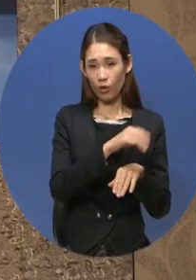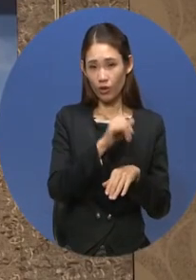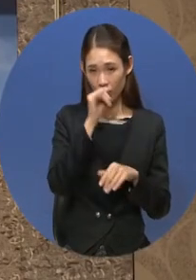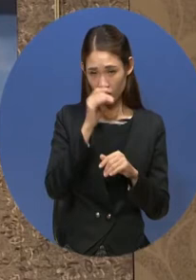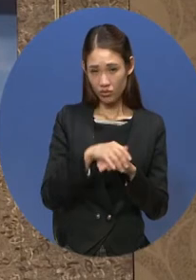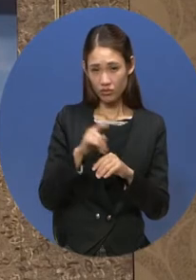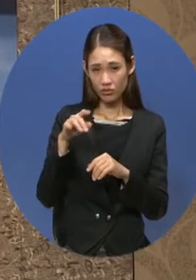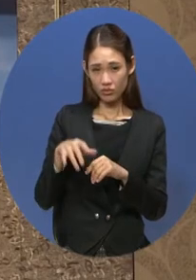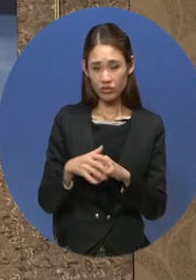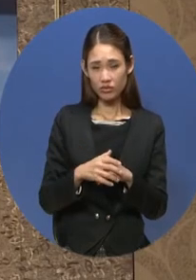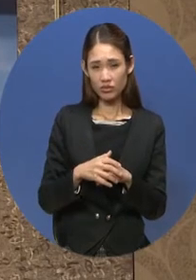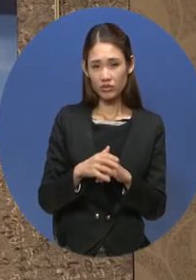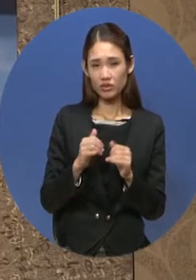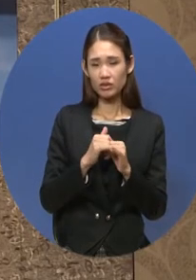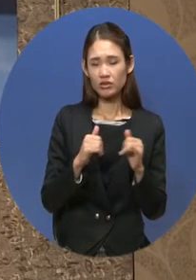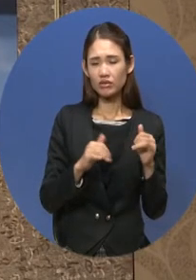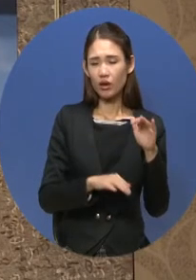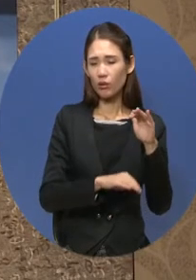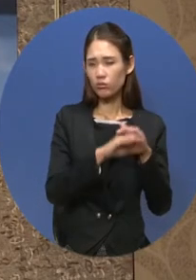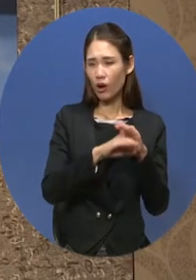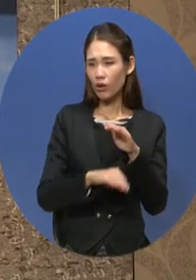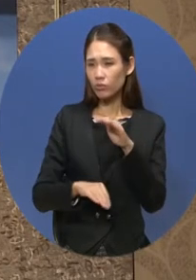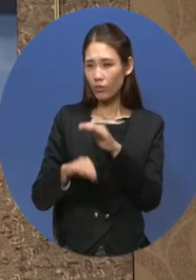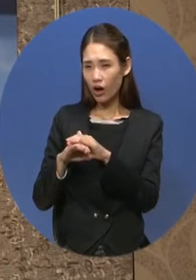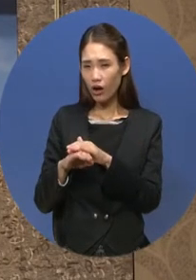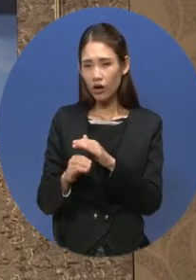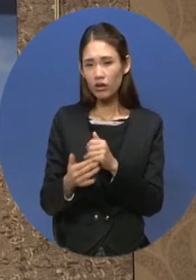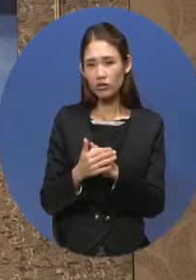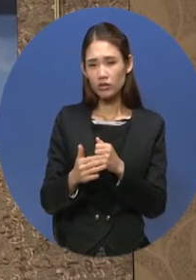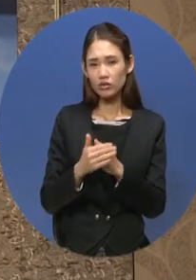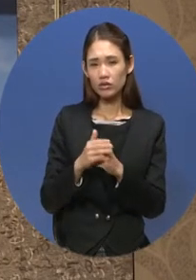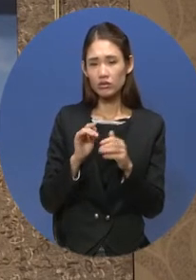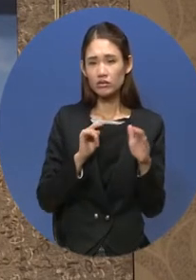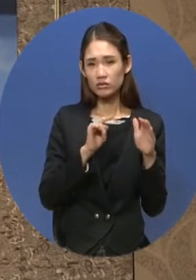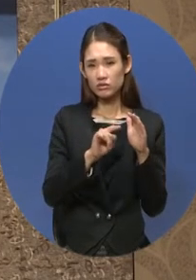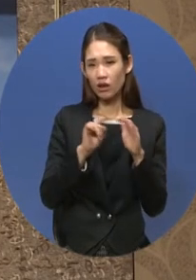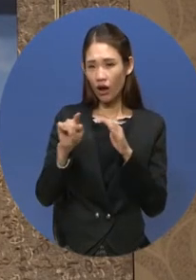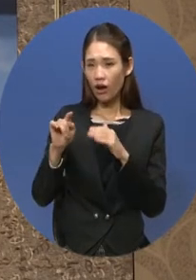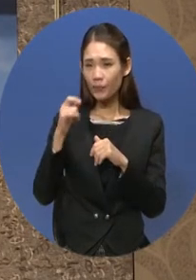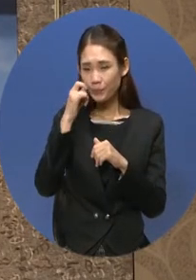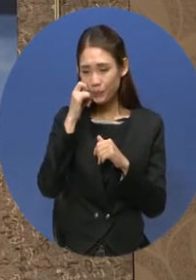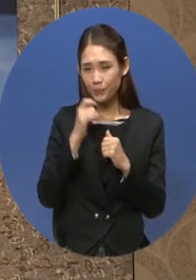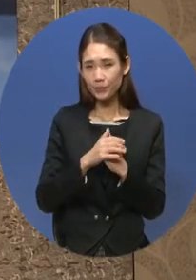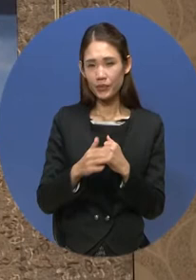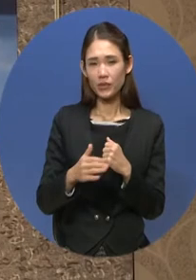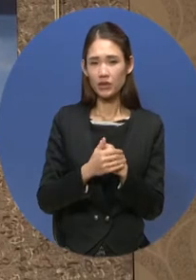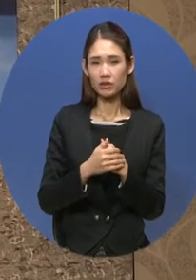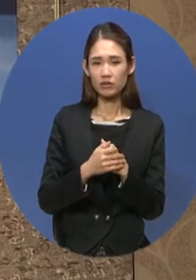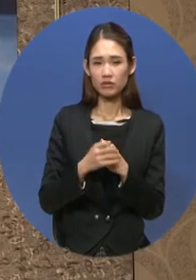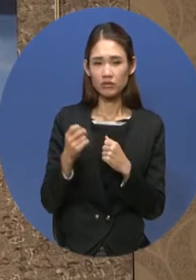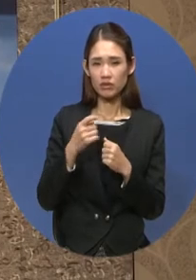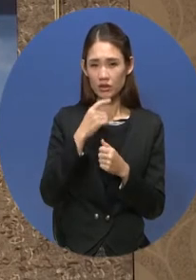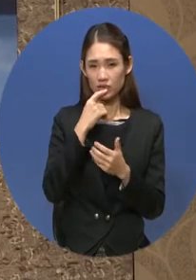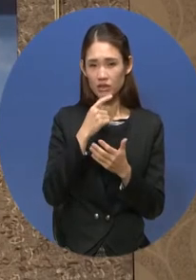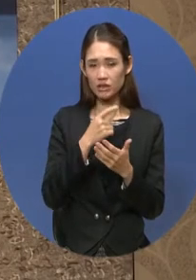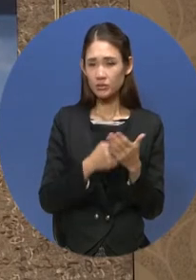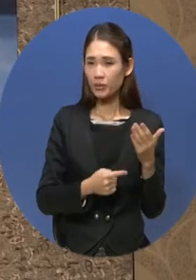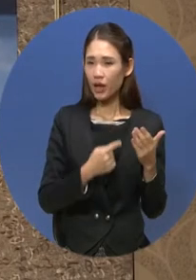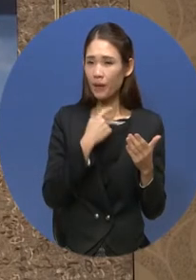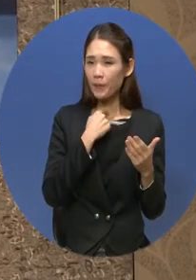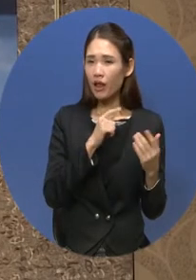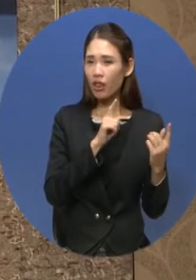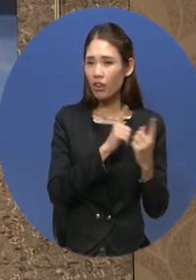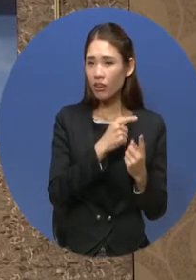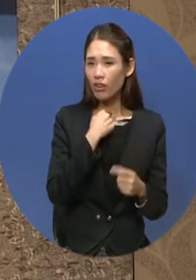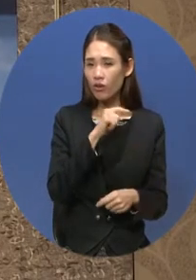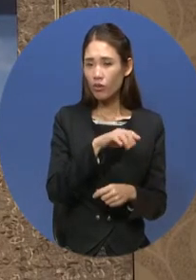있고 또 이곳에 있는 곳은 또다 인원이 다 찼기 때문에 들어갈 수가 없어서 다시 그 피해를 입었던